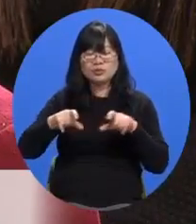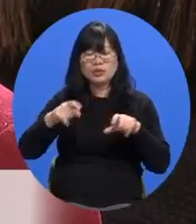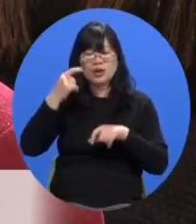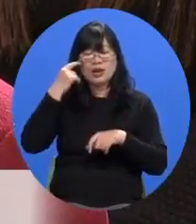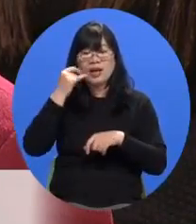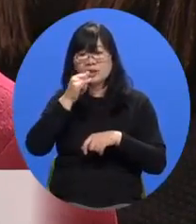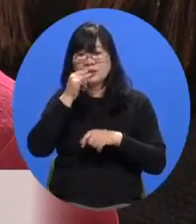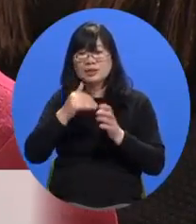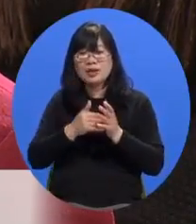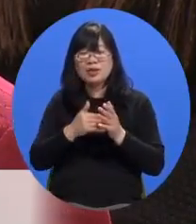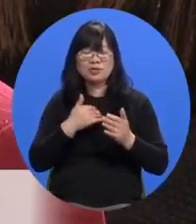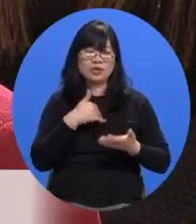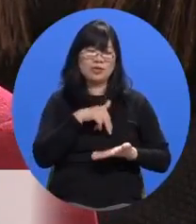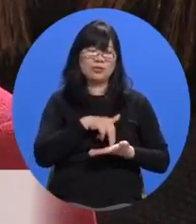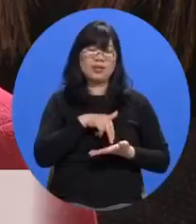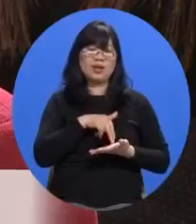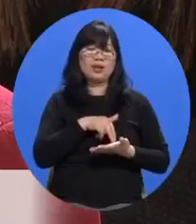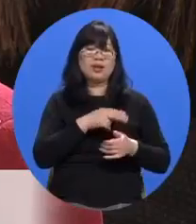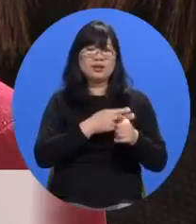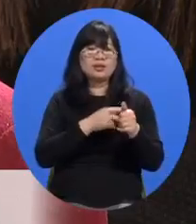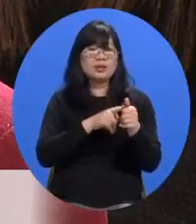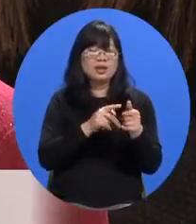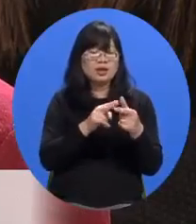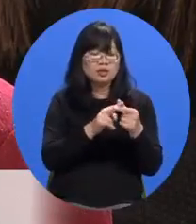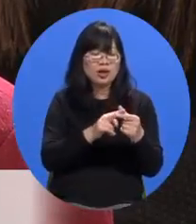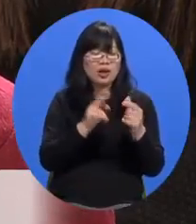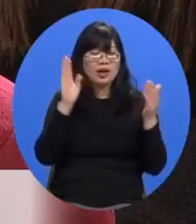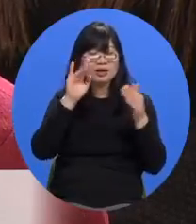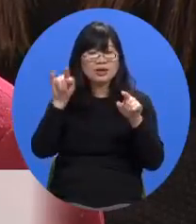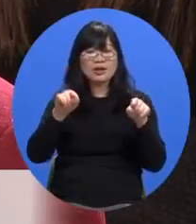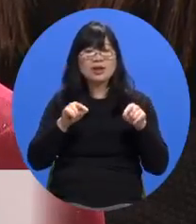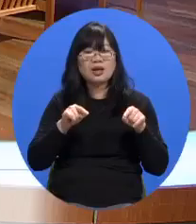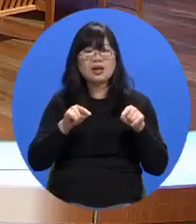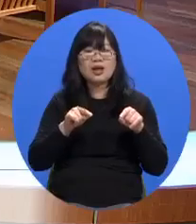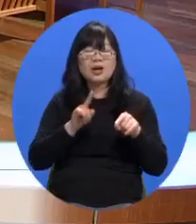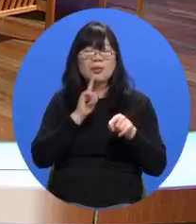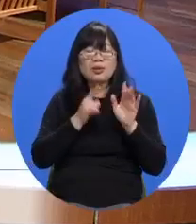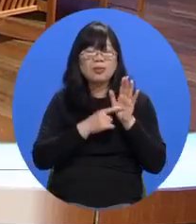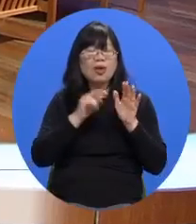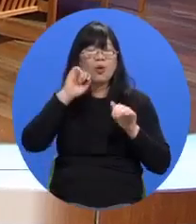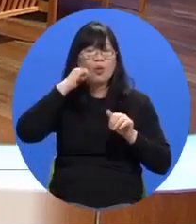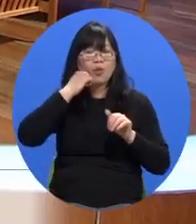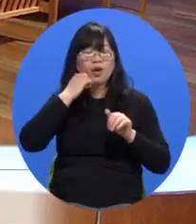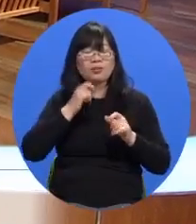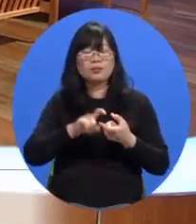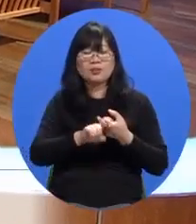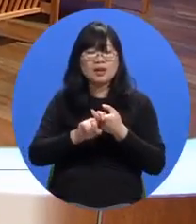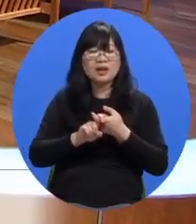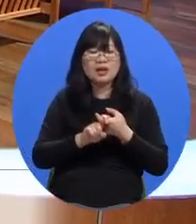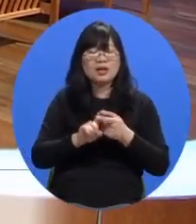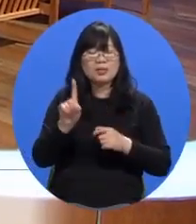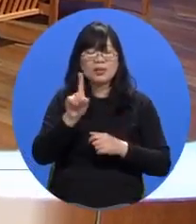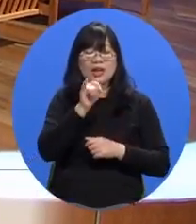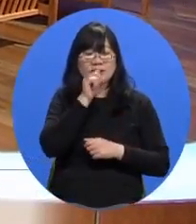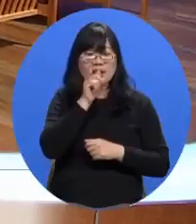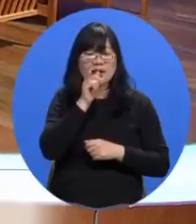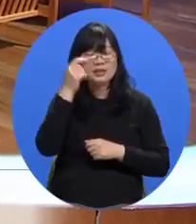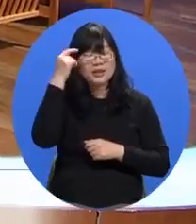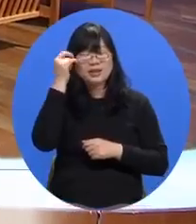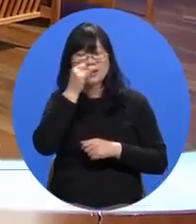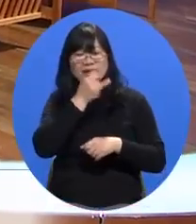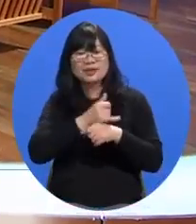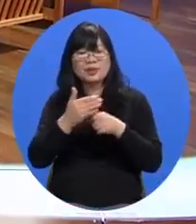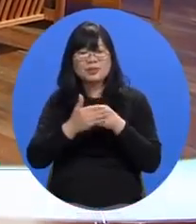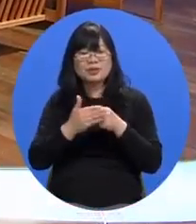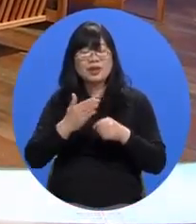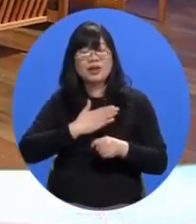네. 그런데 저 같은 경우에는 선생님과 학생 간에는 말로 표현할 수 없는 뭔가 끈끈한 무언가가 있다고 생각을 하기 때문에